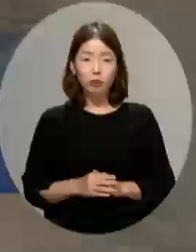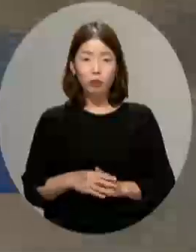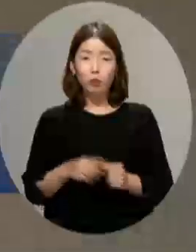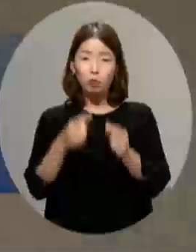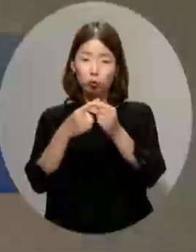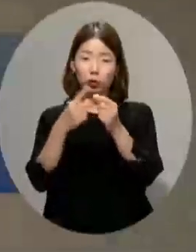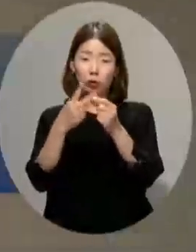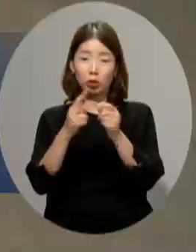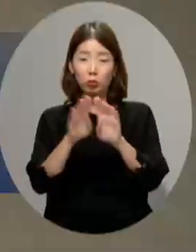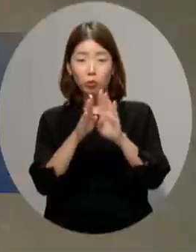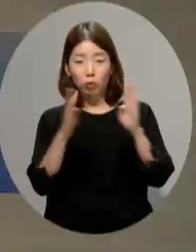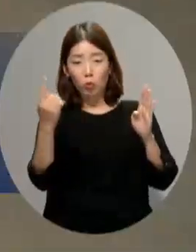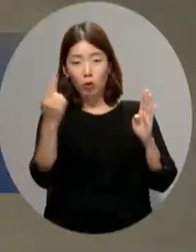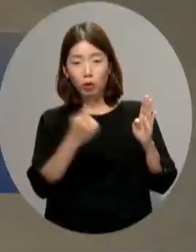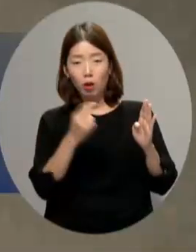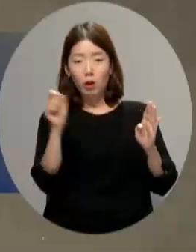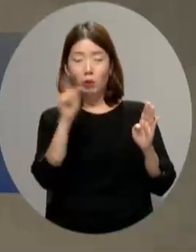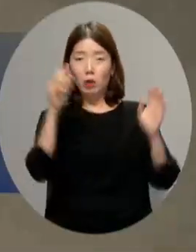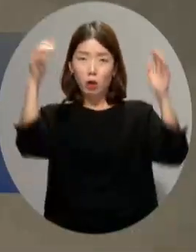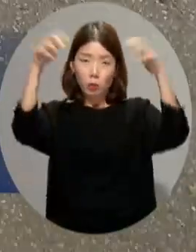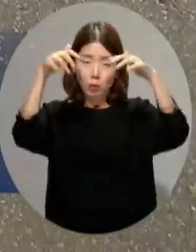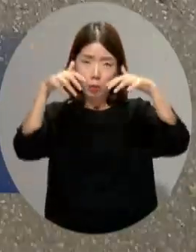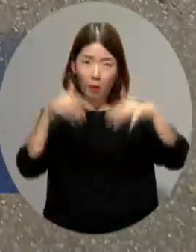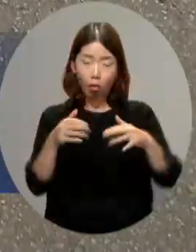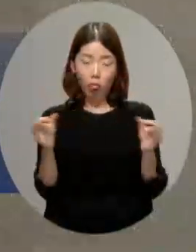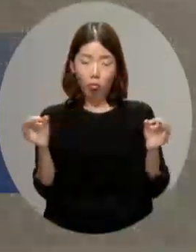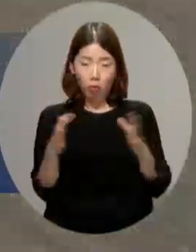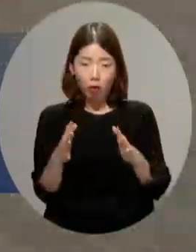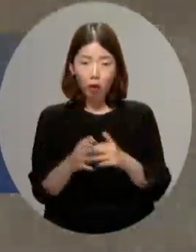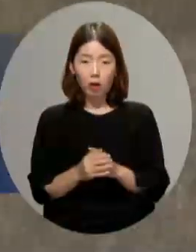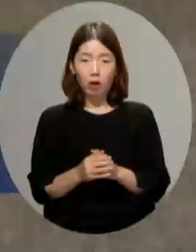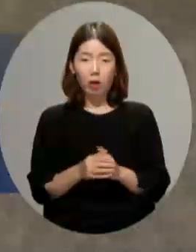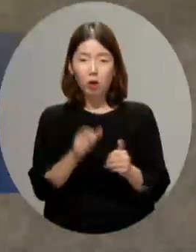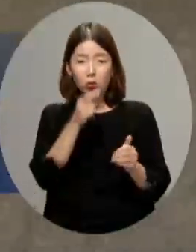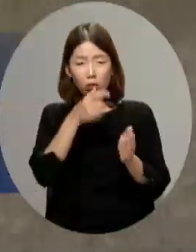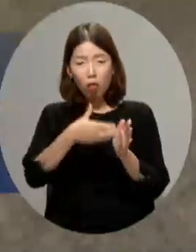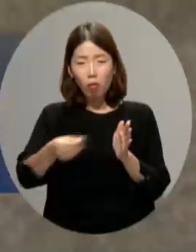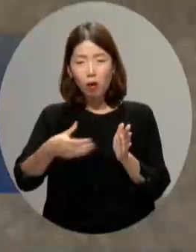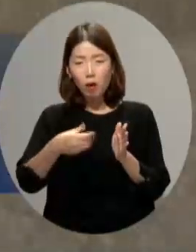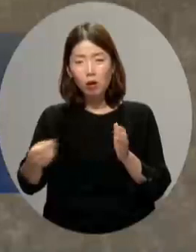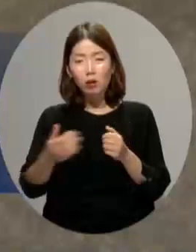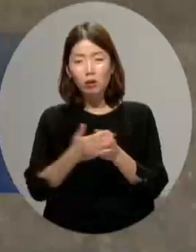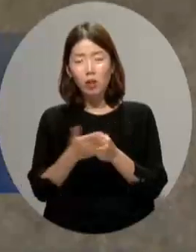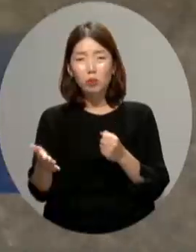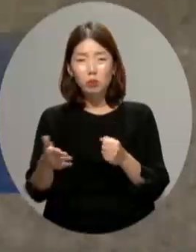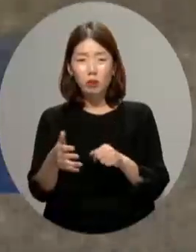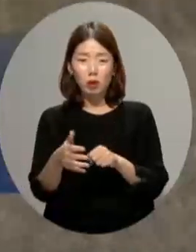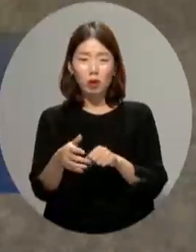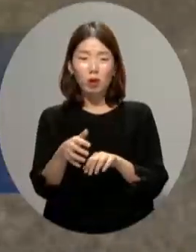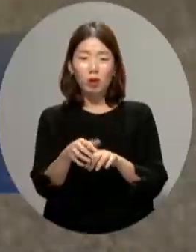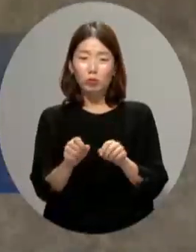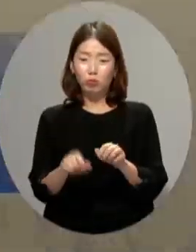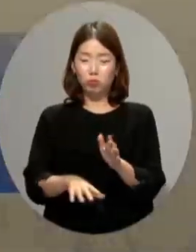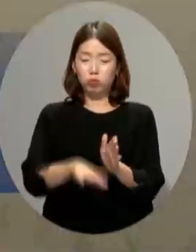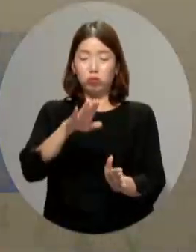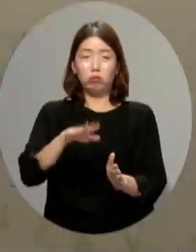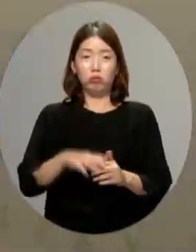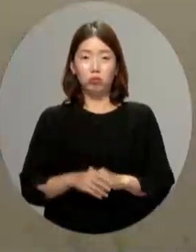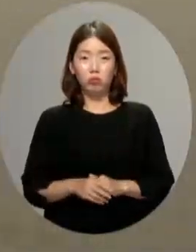열려고 매장에 나왔는데 비가 갑자기 이렇게 확 쏟아져요. 짧은 시간에. 물이 잘 안 빠지니까 저렇게 마른 저수지에 물 차는 거가 지금 확